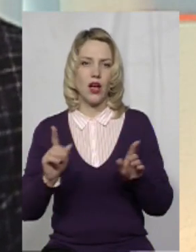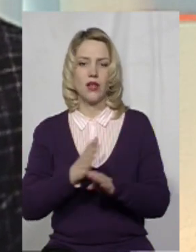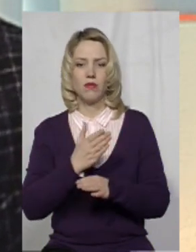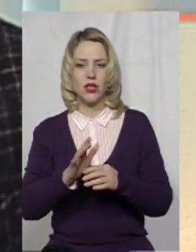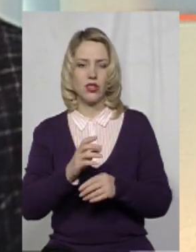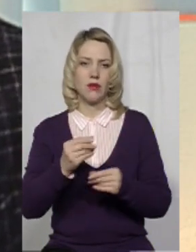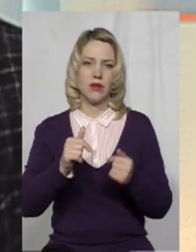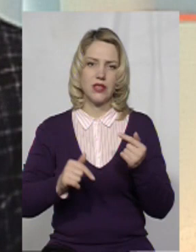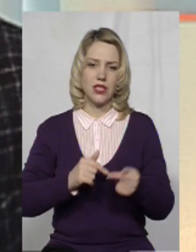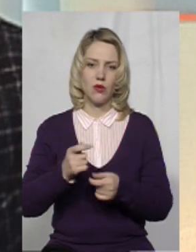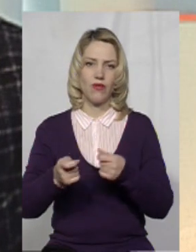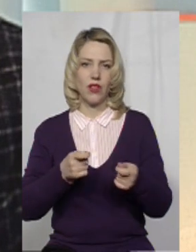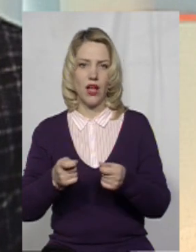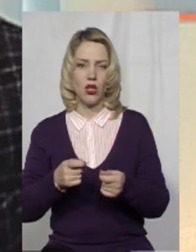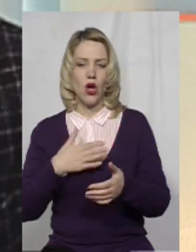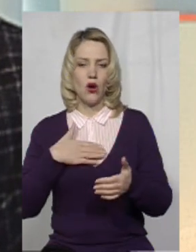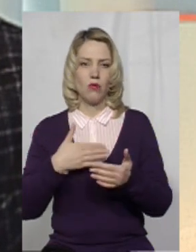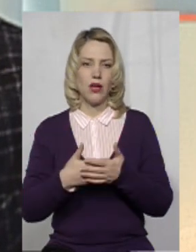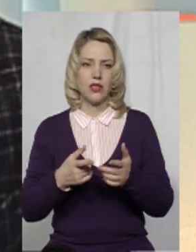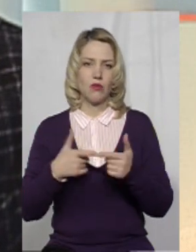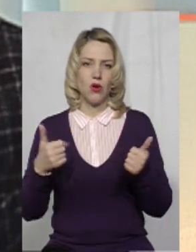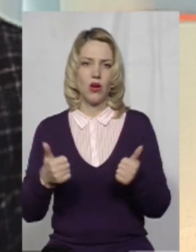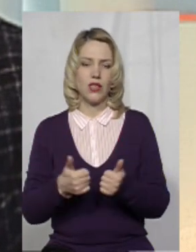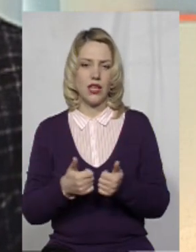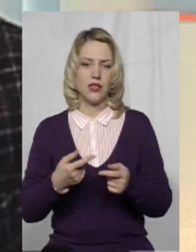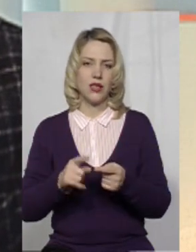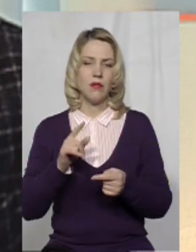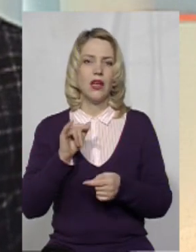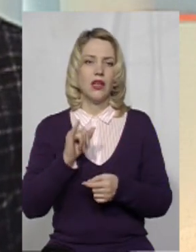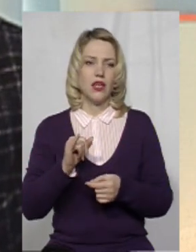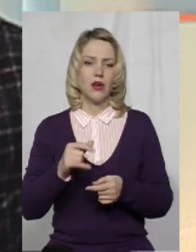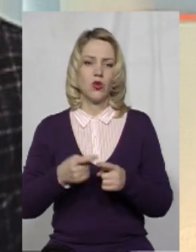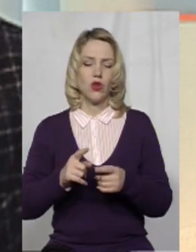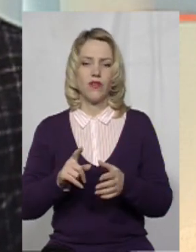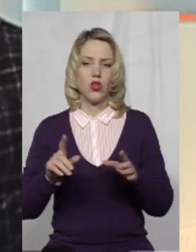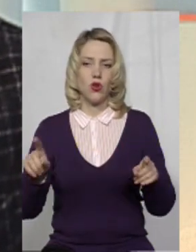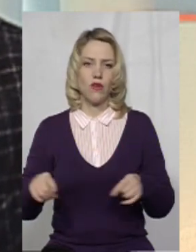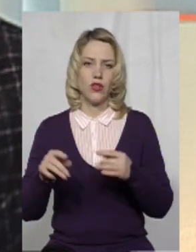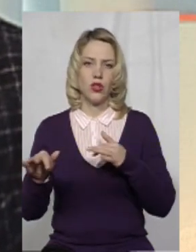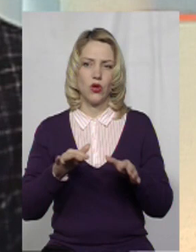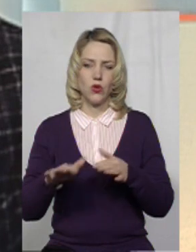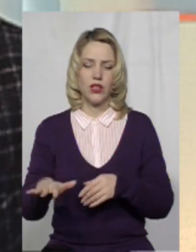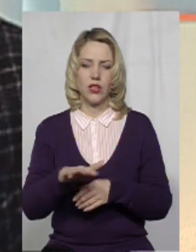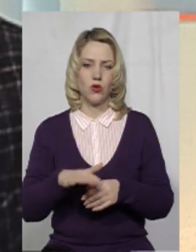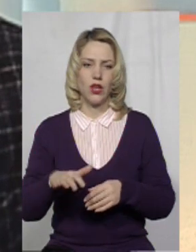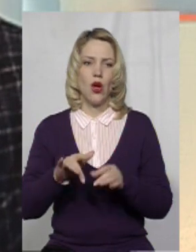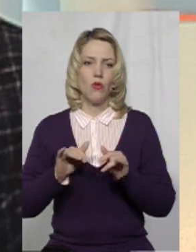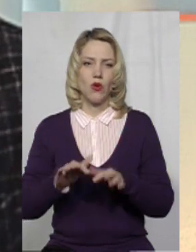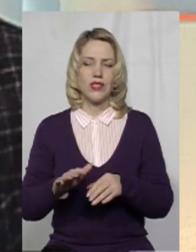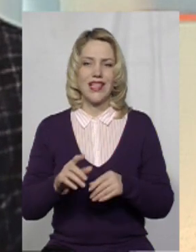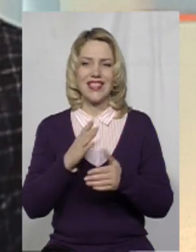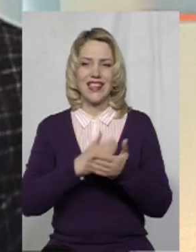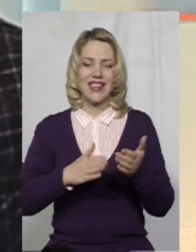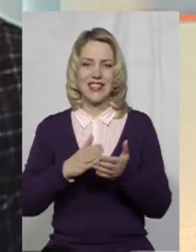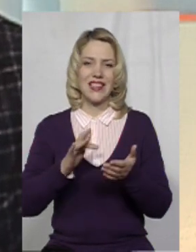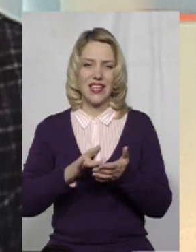владою, громадськими організаціями, про той спільний рух по відновленню територій в процесі децентралізації, в процесі